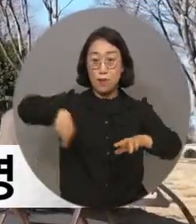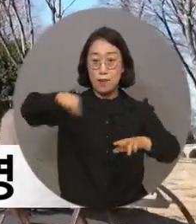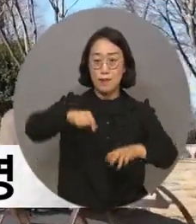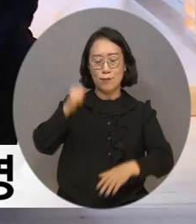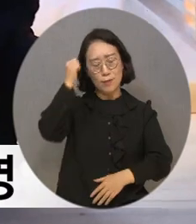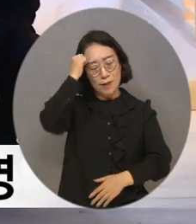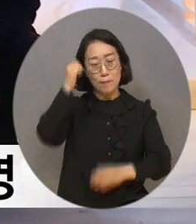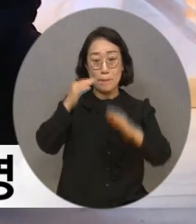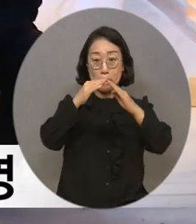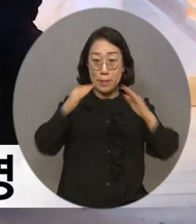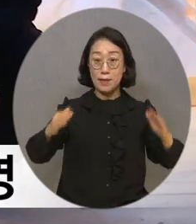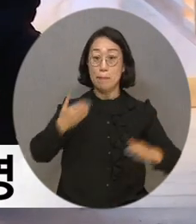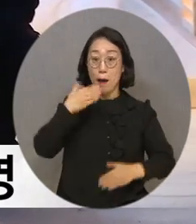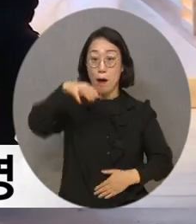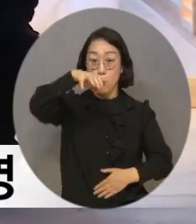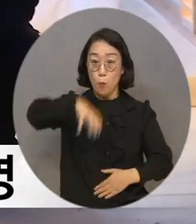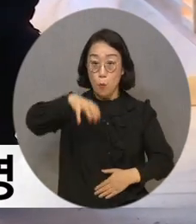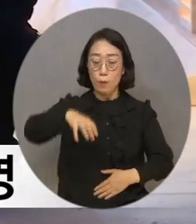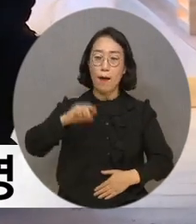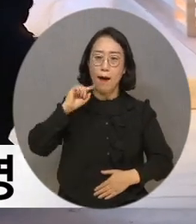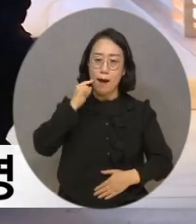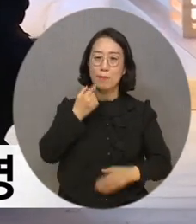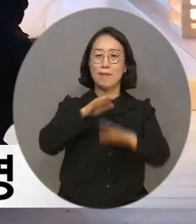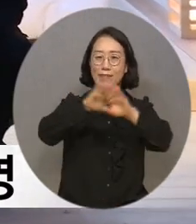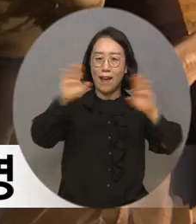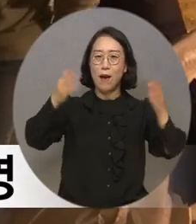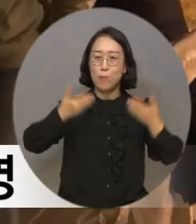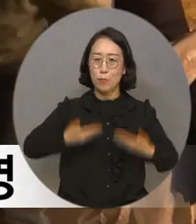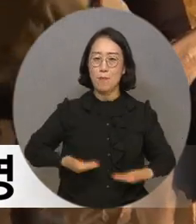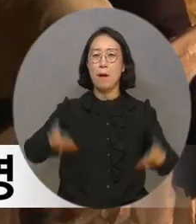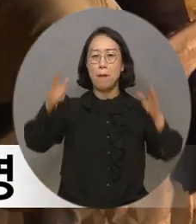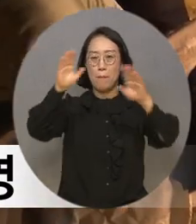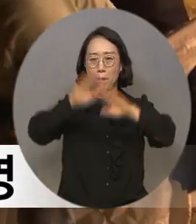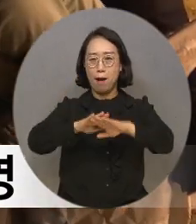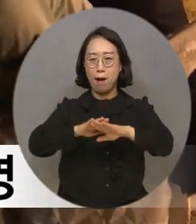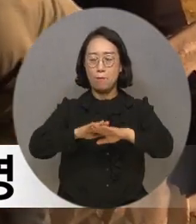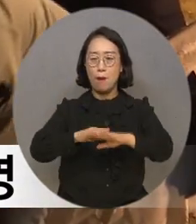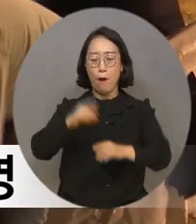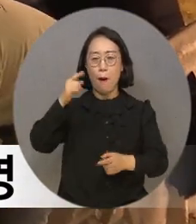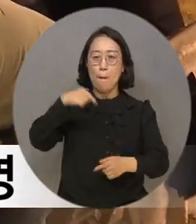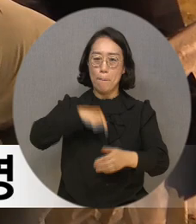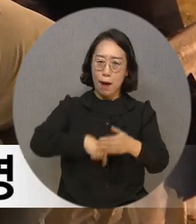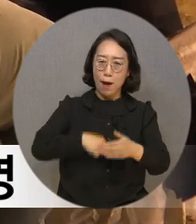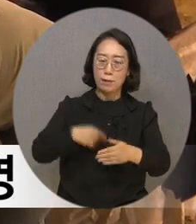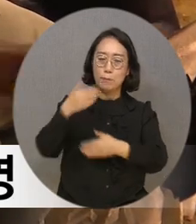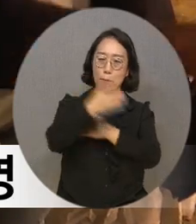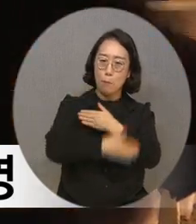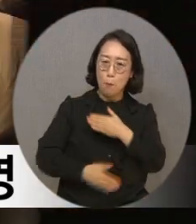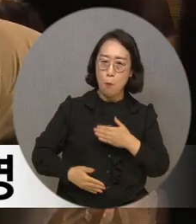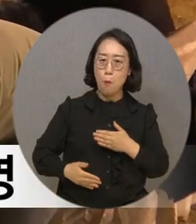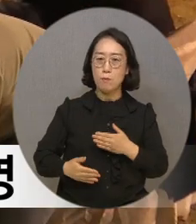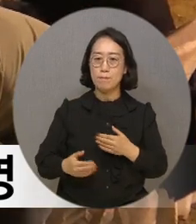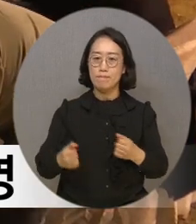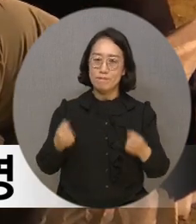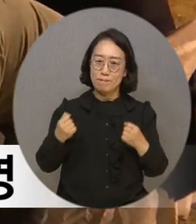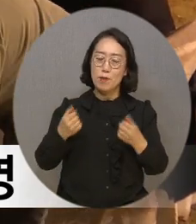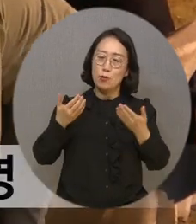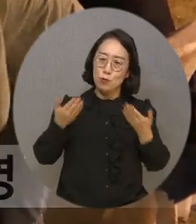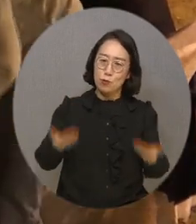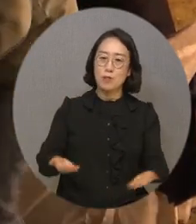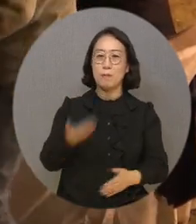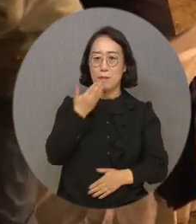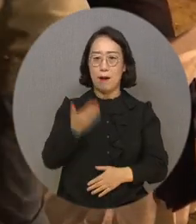가든스테이는 자연 속에서의 아름다운 낮과 고요한 밤으로 방문객들의 몸과 마음을 치유하는 시간을 선사하고